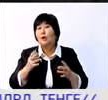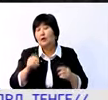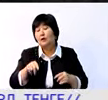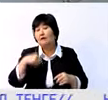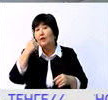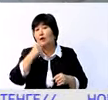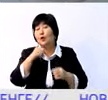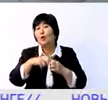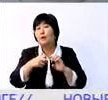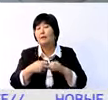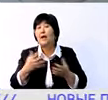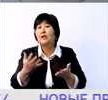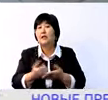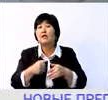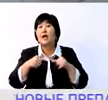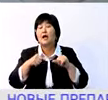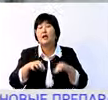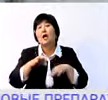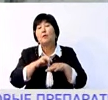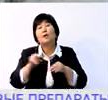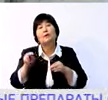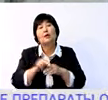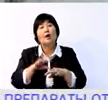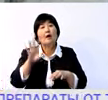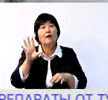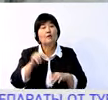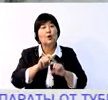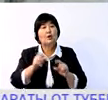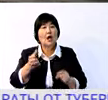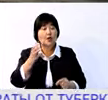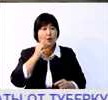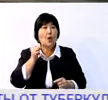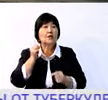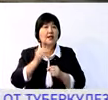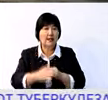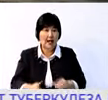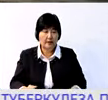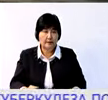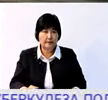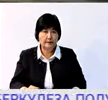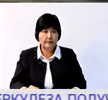этом году проблема нашла решение. Проведен ремонт всего здания теплоцентрали.